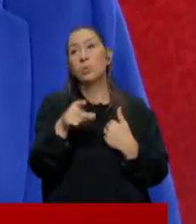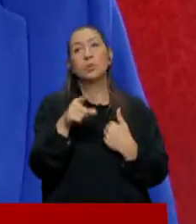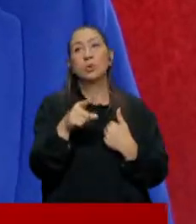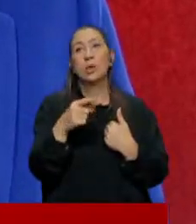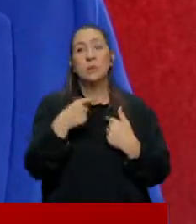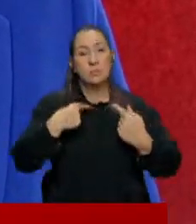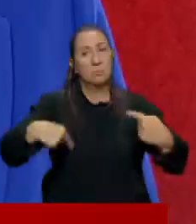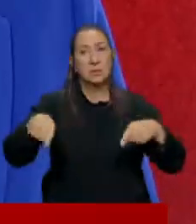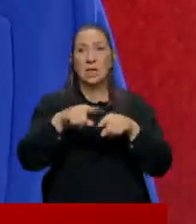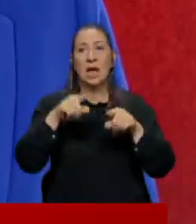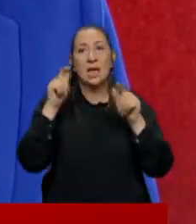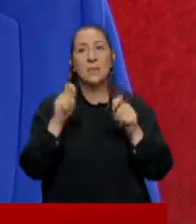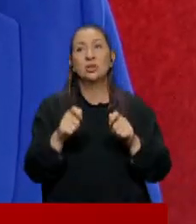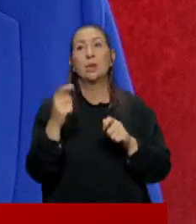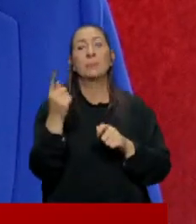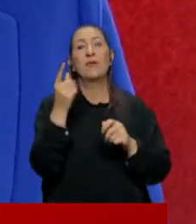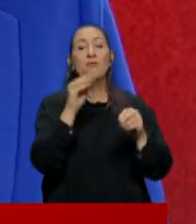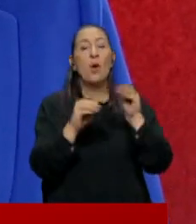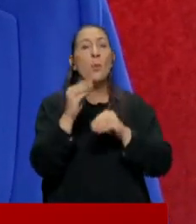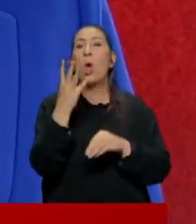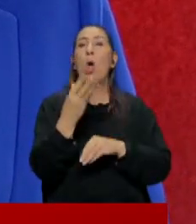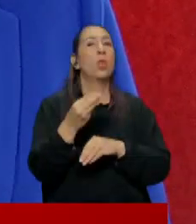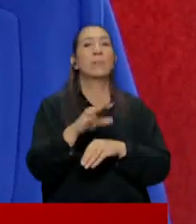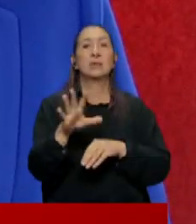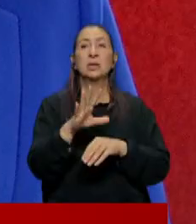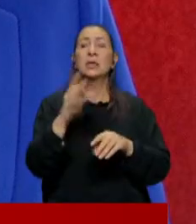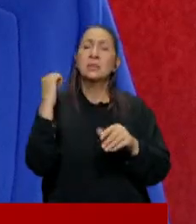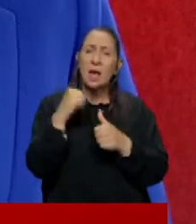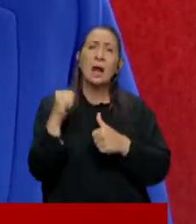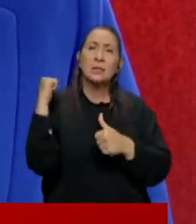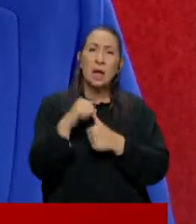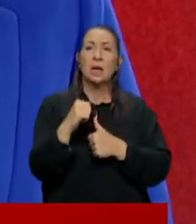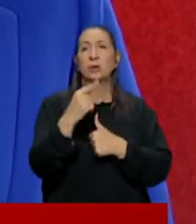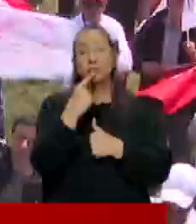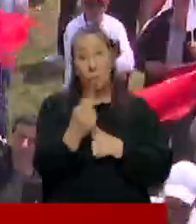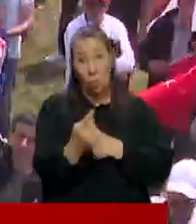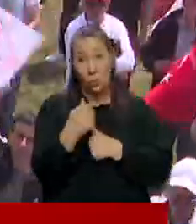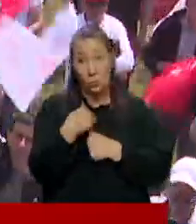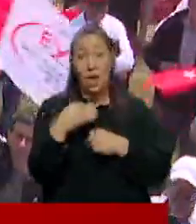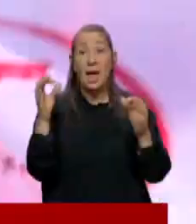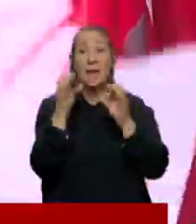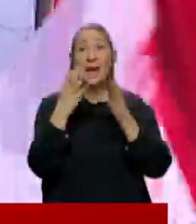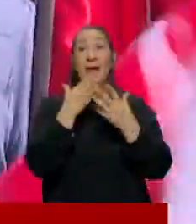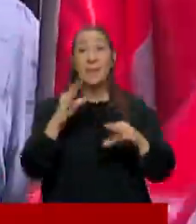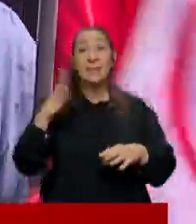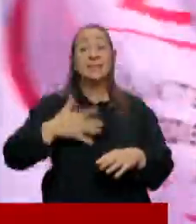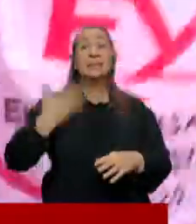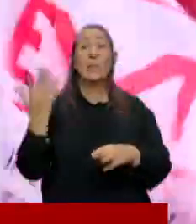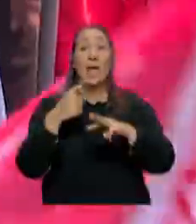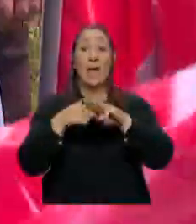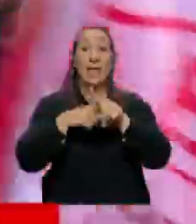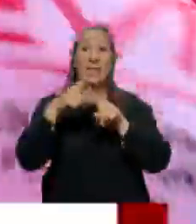bizlere uygulanabilecek bir formül olmadığını üstüne basa basa haykırıyorum erken emeklilik istemiyorum